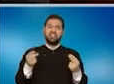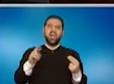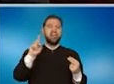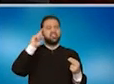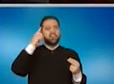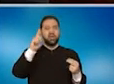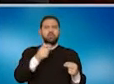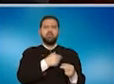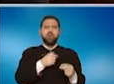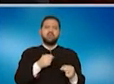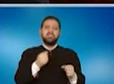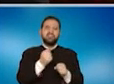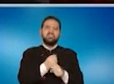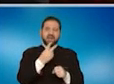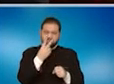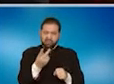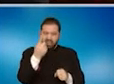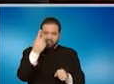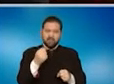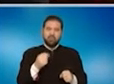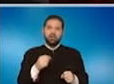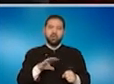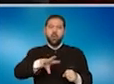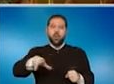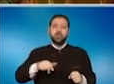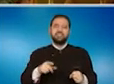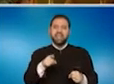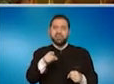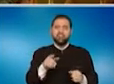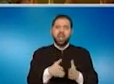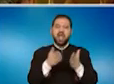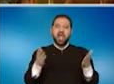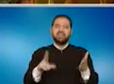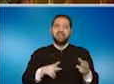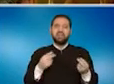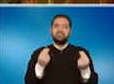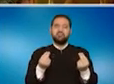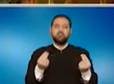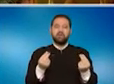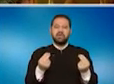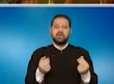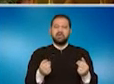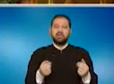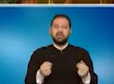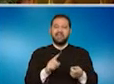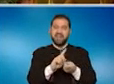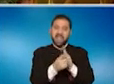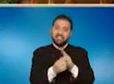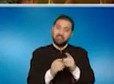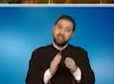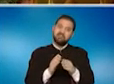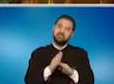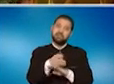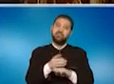convinge pe un hoț că o carte e valoroasă. L-a schimbat însă prin alt